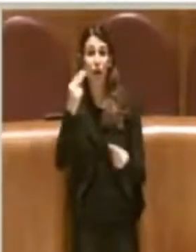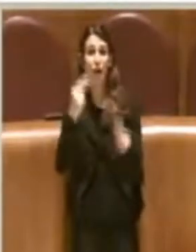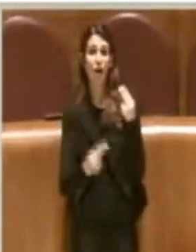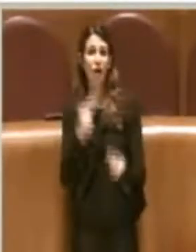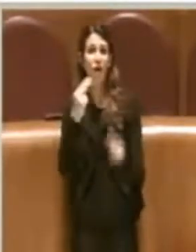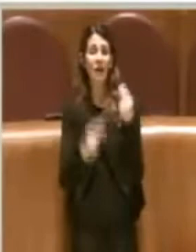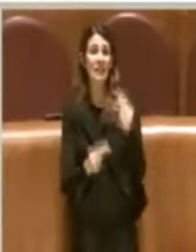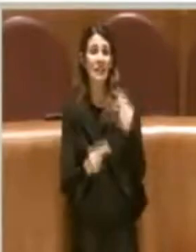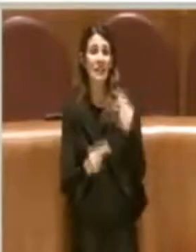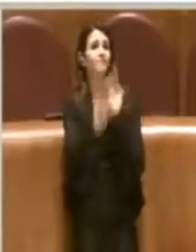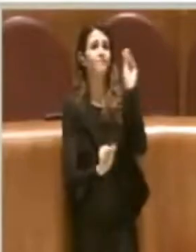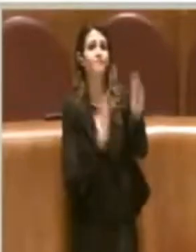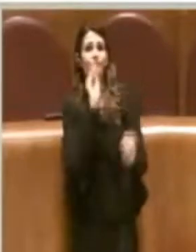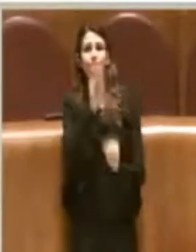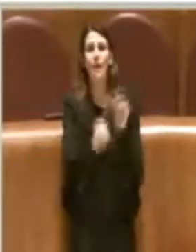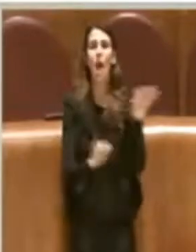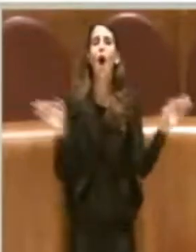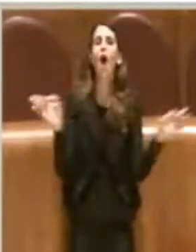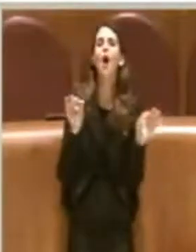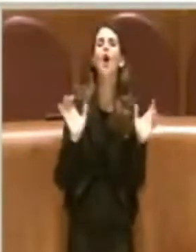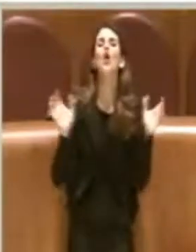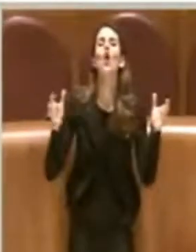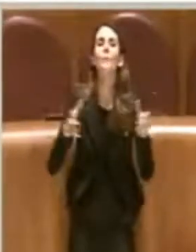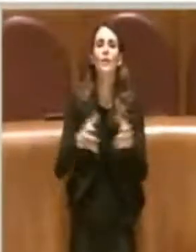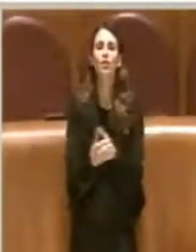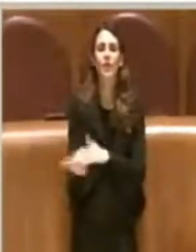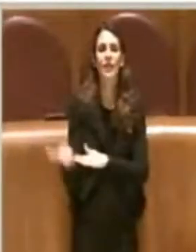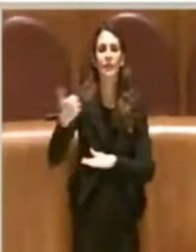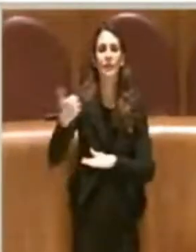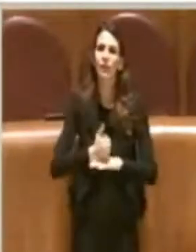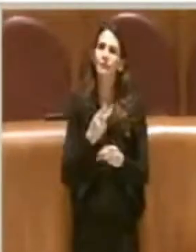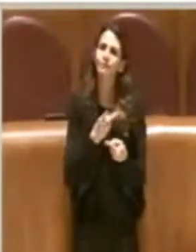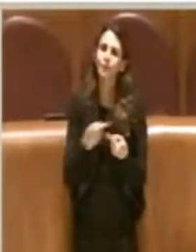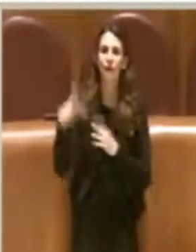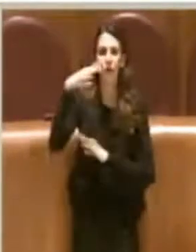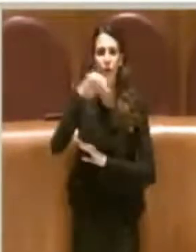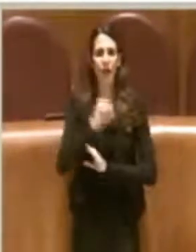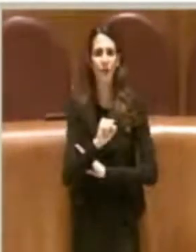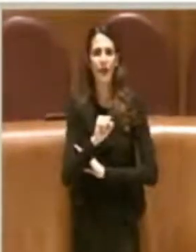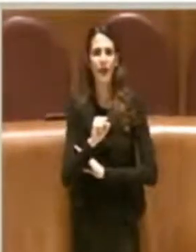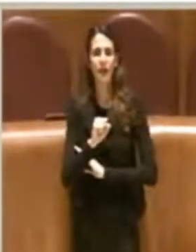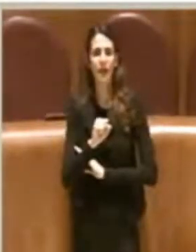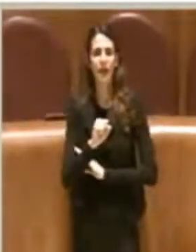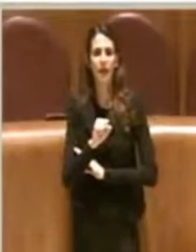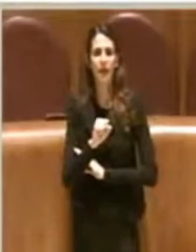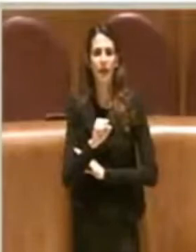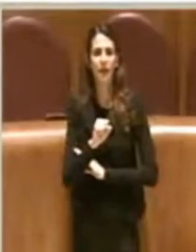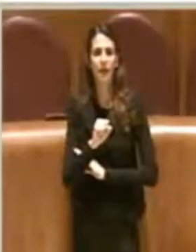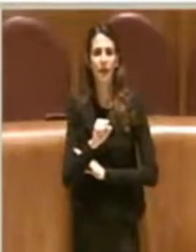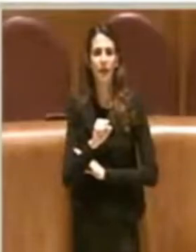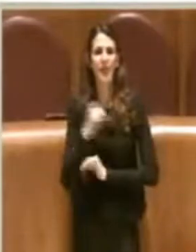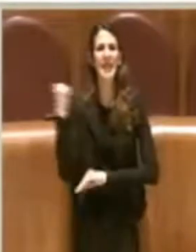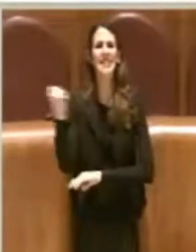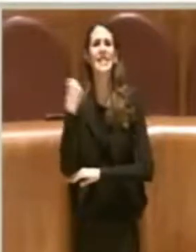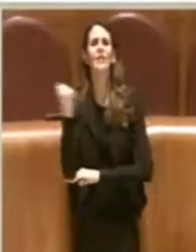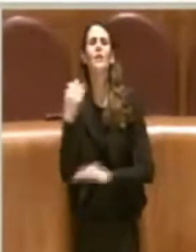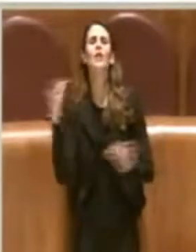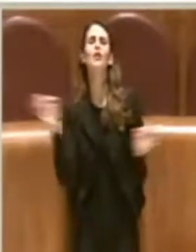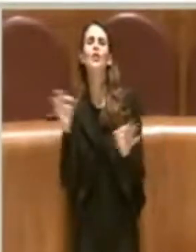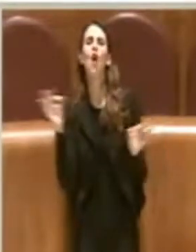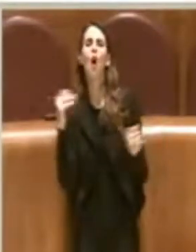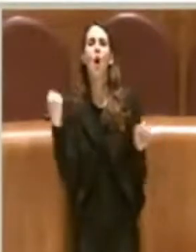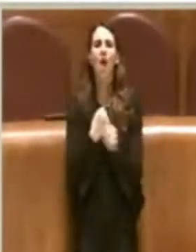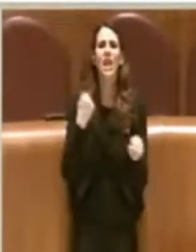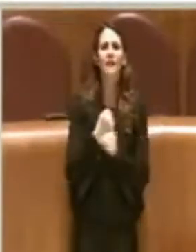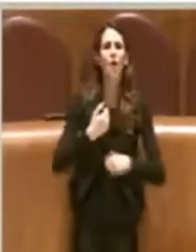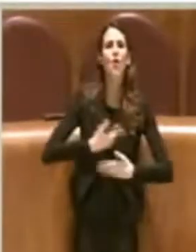uffici chiedono alle commissioni capitoline insomma cercano di comprendere per quale motivo quel servizio quell opera pubblica magari non è ancora